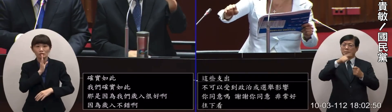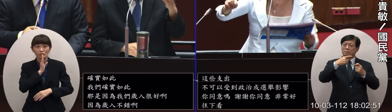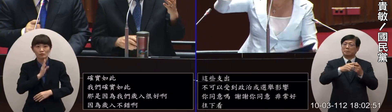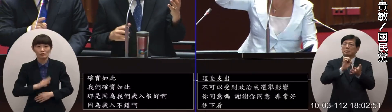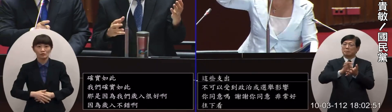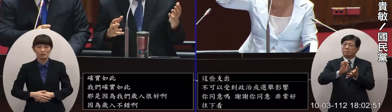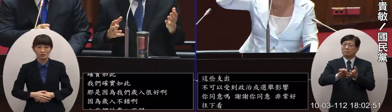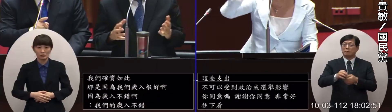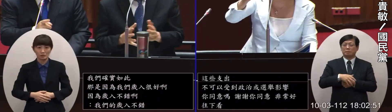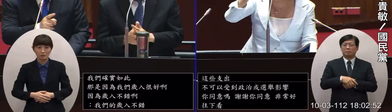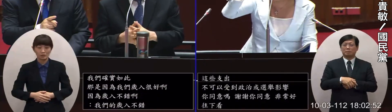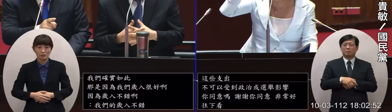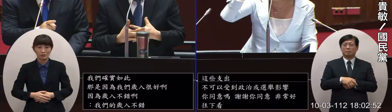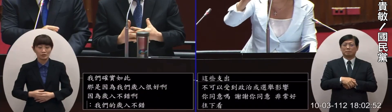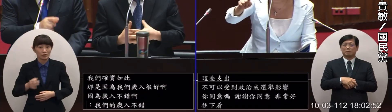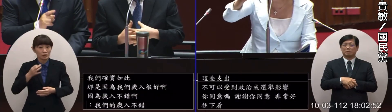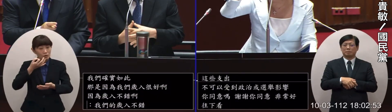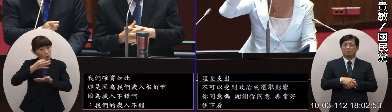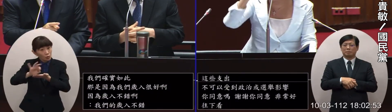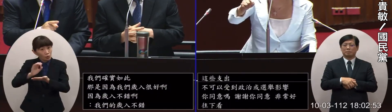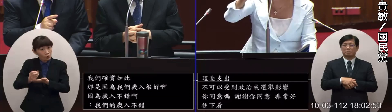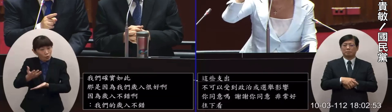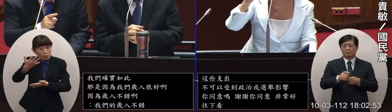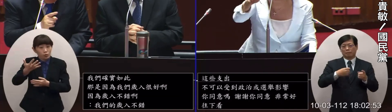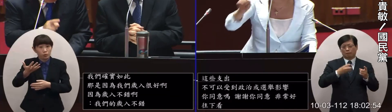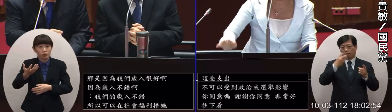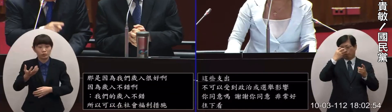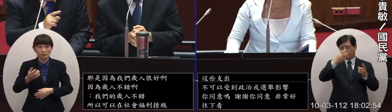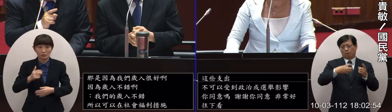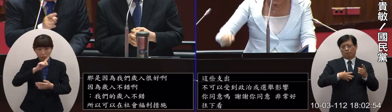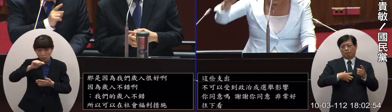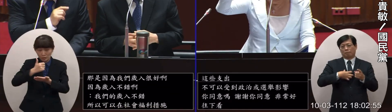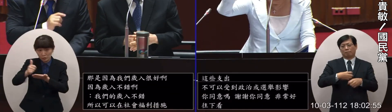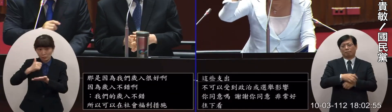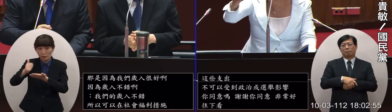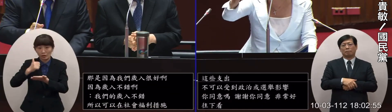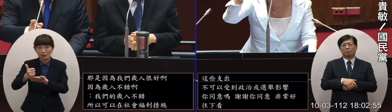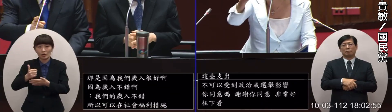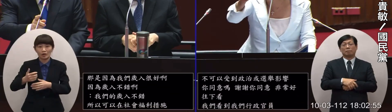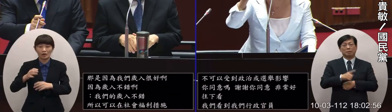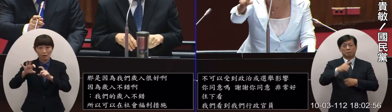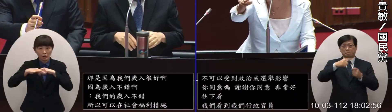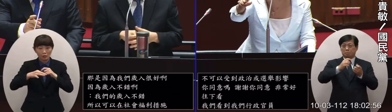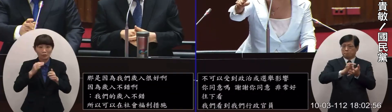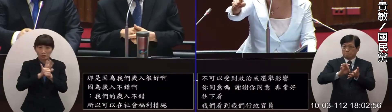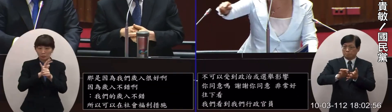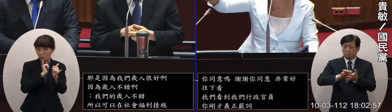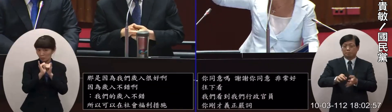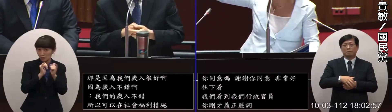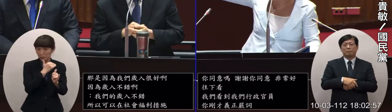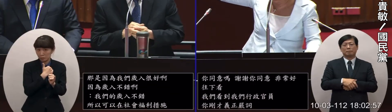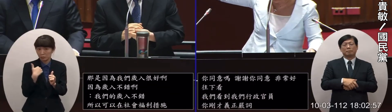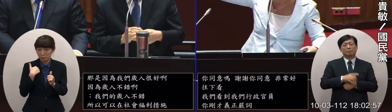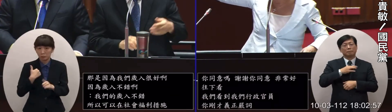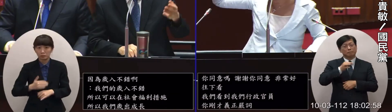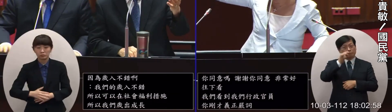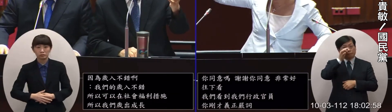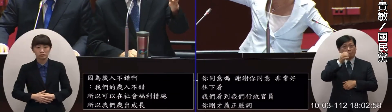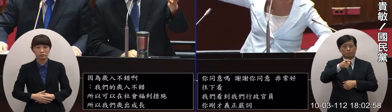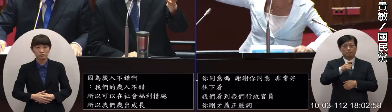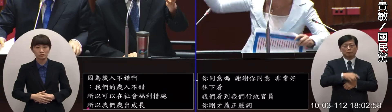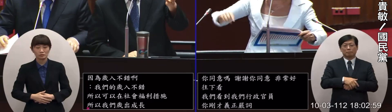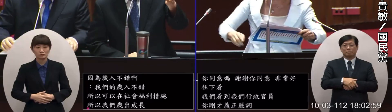啊， 税出更老，税出更老，我们可以为人民做更多的事。 你的税出的部分呢？你看它是